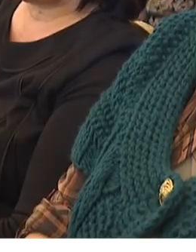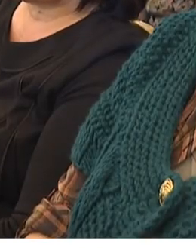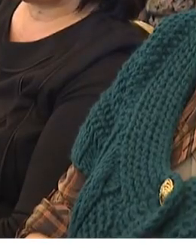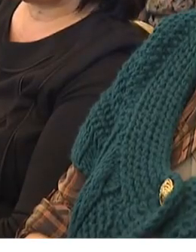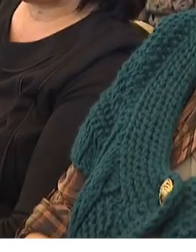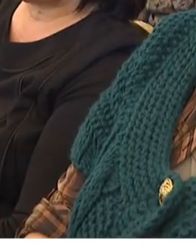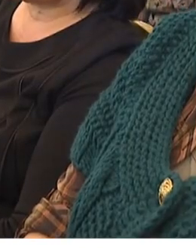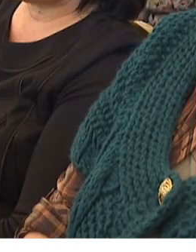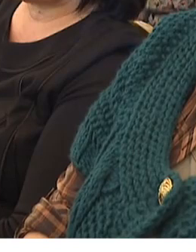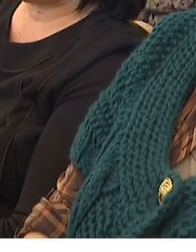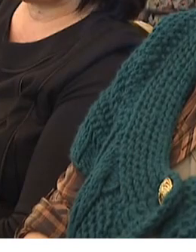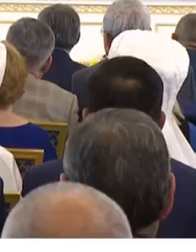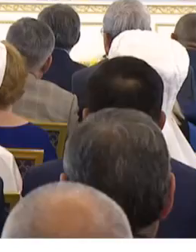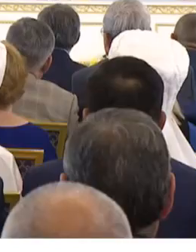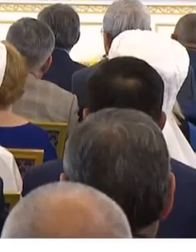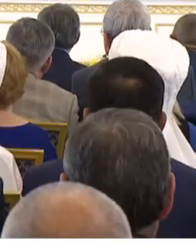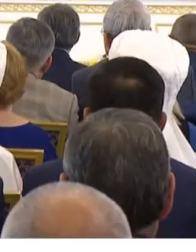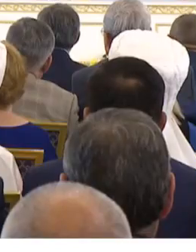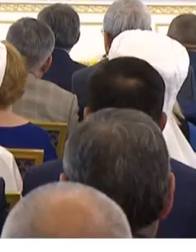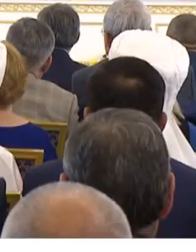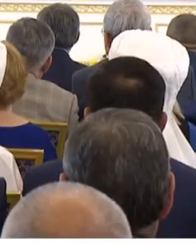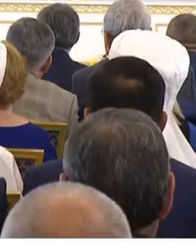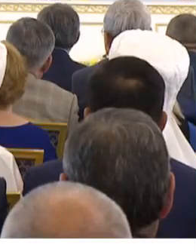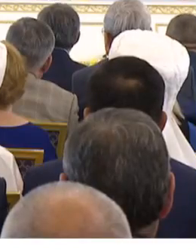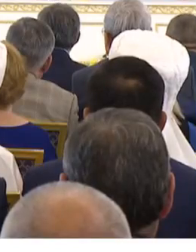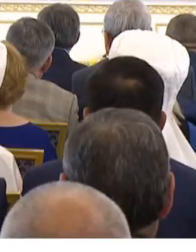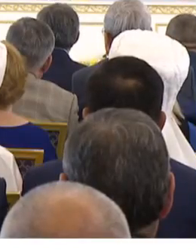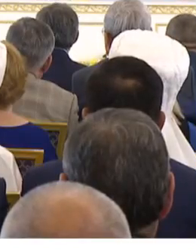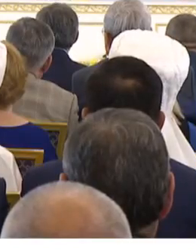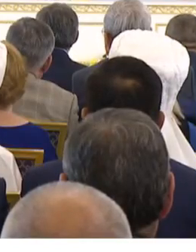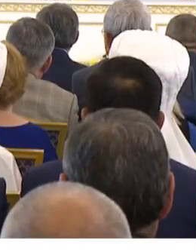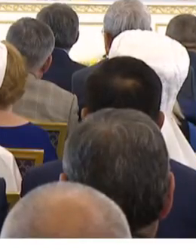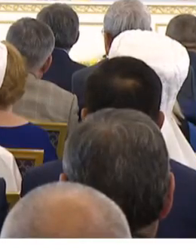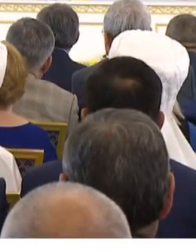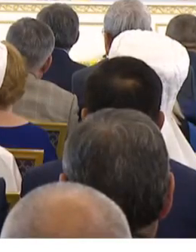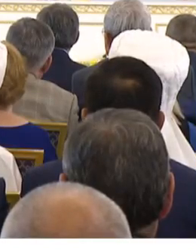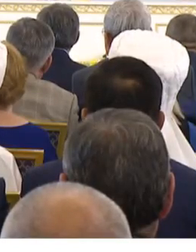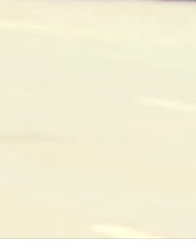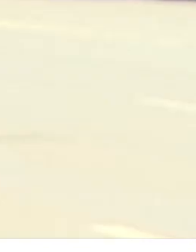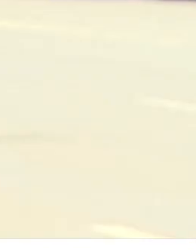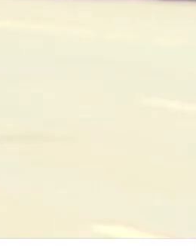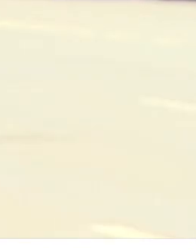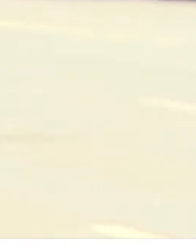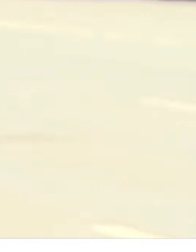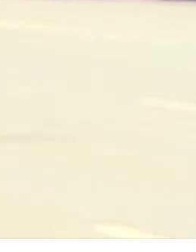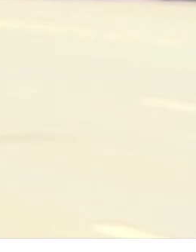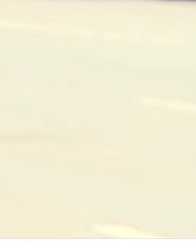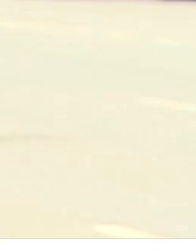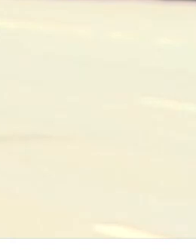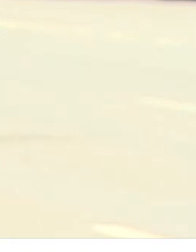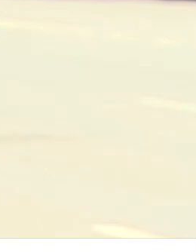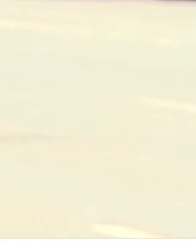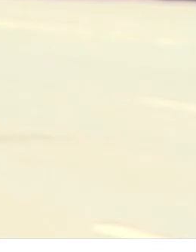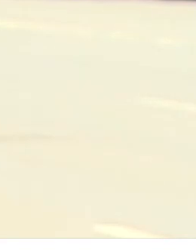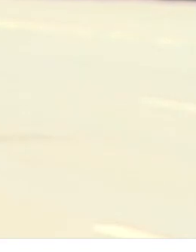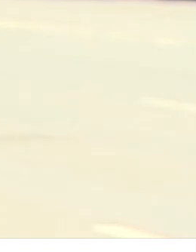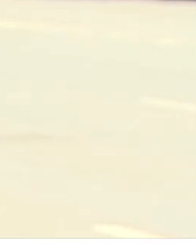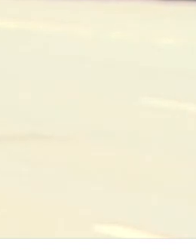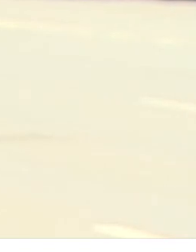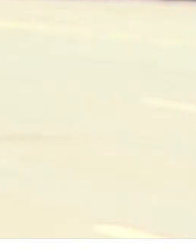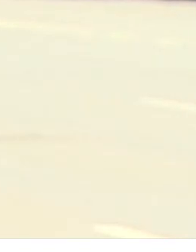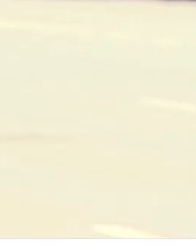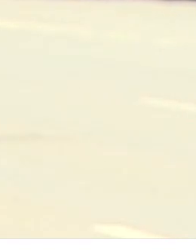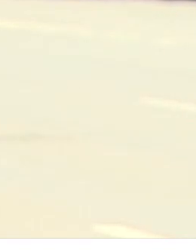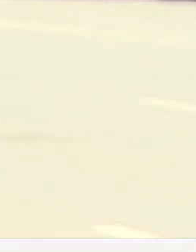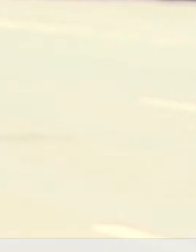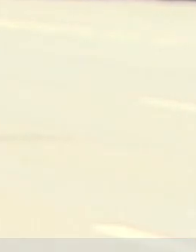әлеуетін кеңірек пайдалану тапсырды. Ол, яғни тың технологияларды тарту, ірі халықаралық компаниялармен байланыс орнату секілді